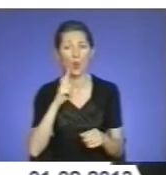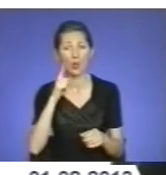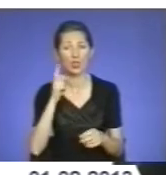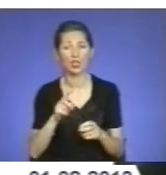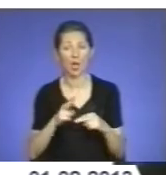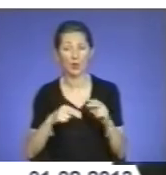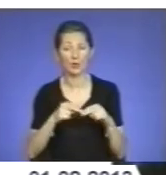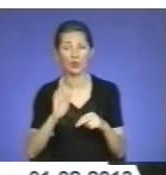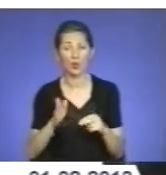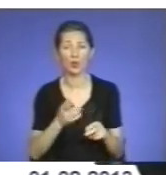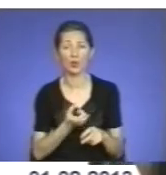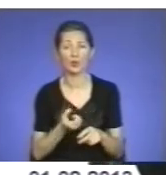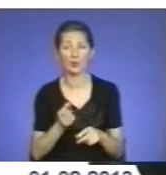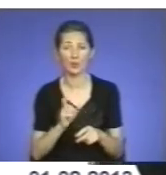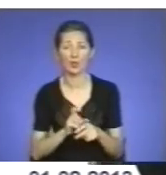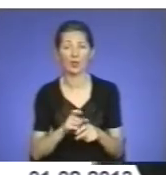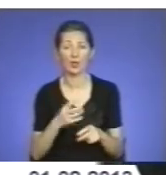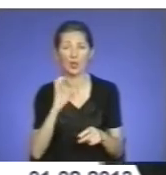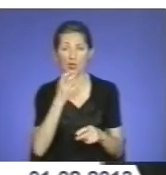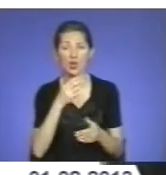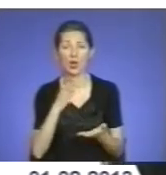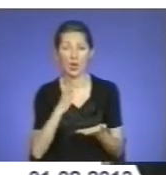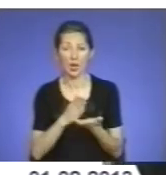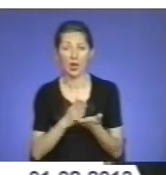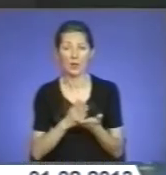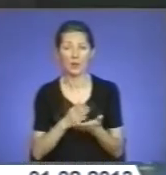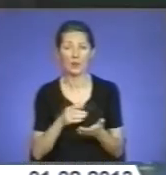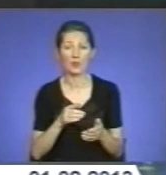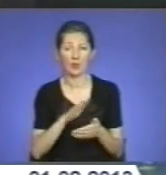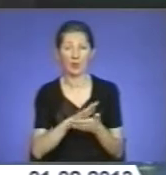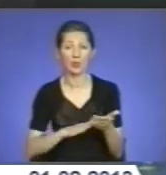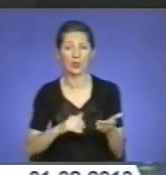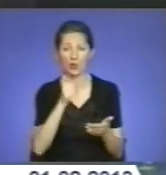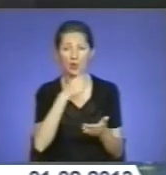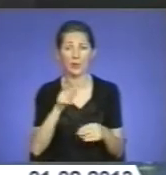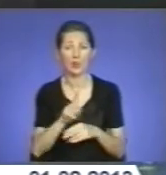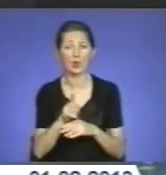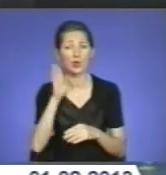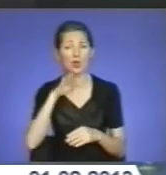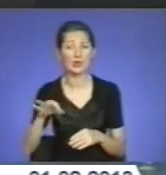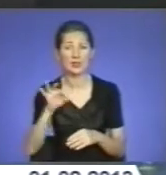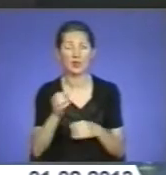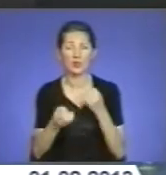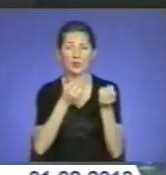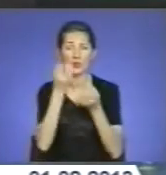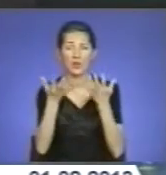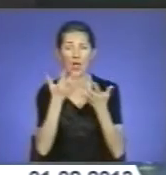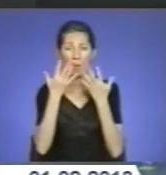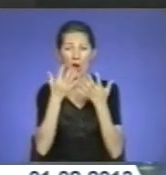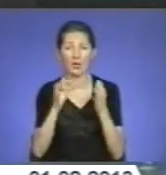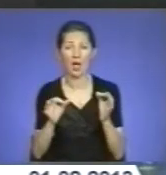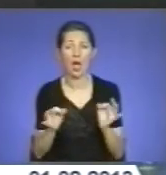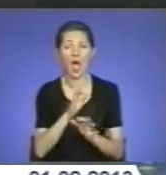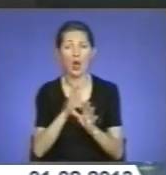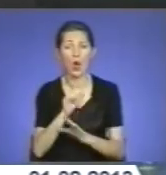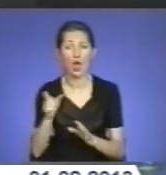буде досить гостро стояти і по дальніші роки. Тернопільський став цвіте і пахне, екологи кажуть, це